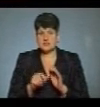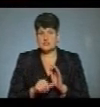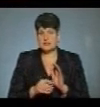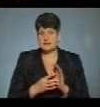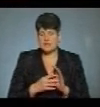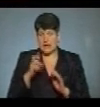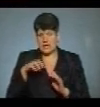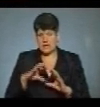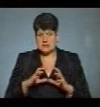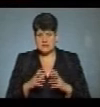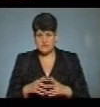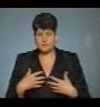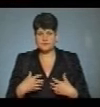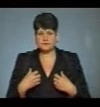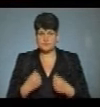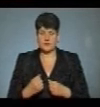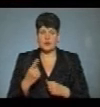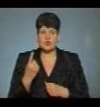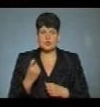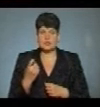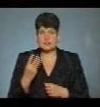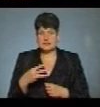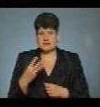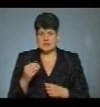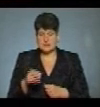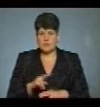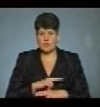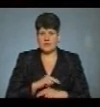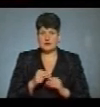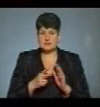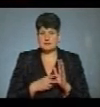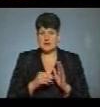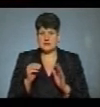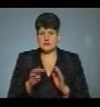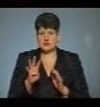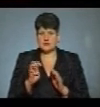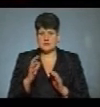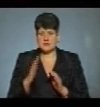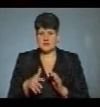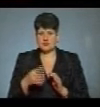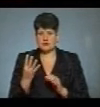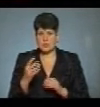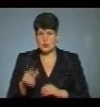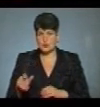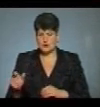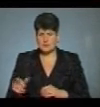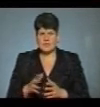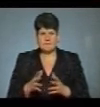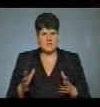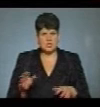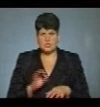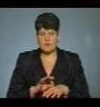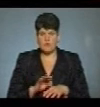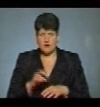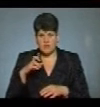світу. Видужали 103 тисячі 334 людини, померли 17 тисяч 454 особи. Найбільших хворих у